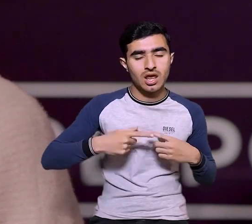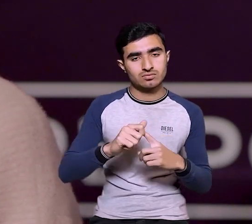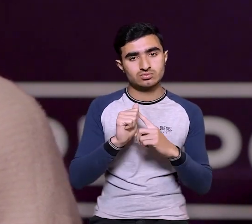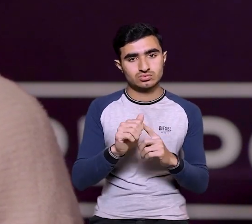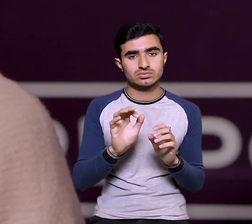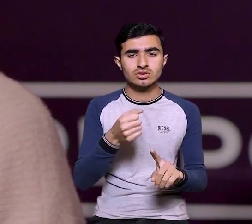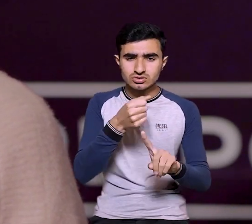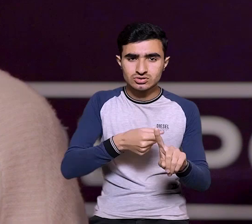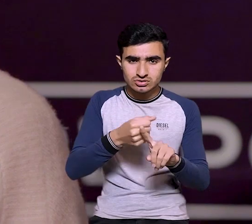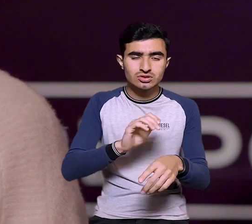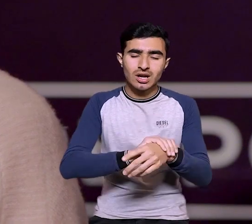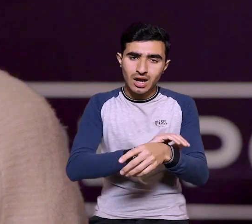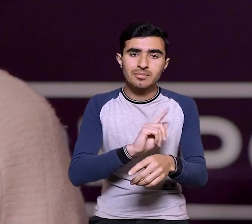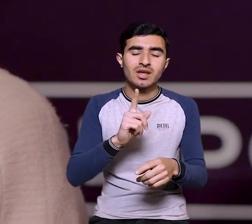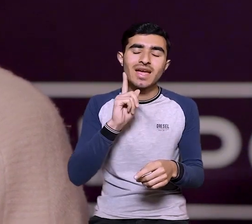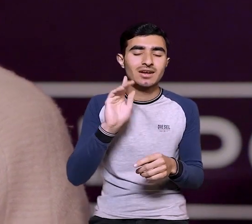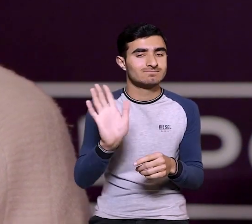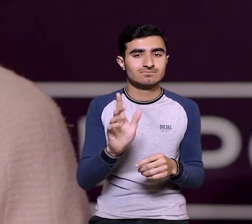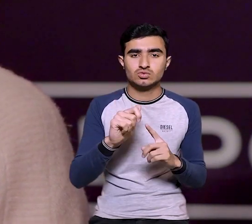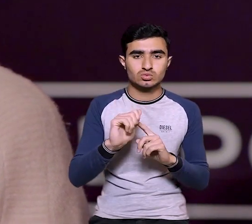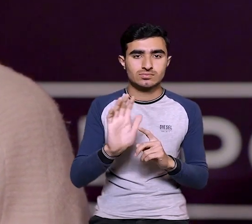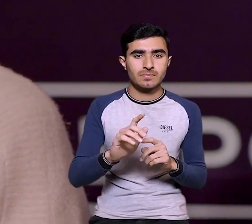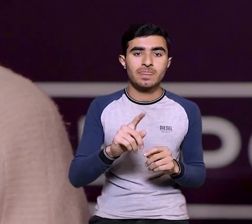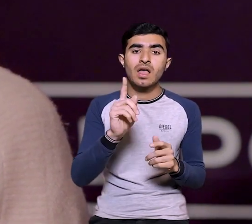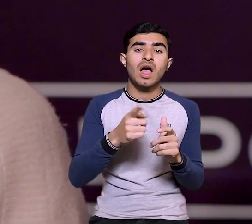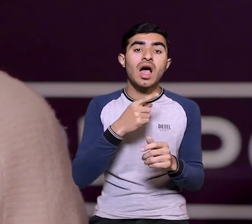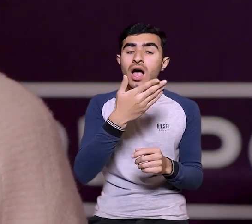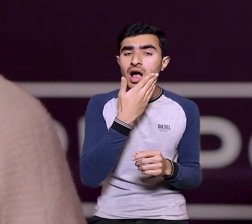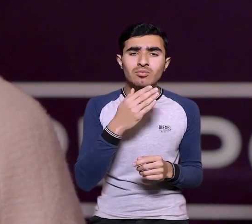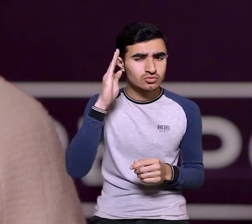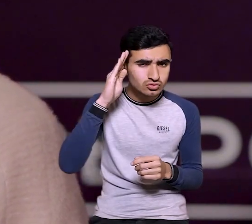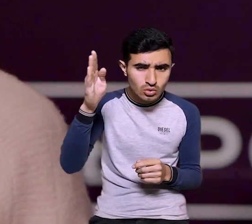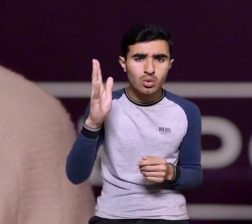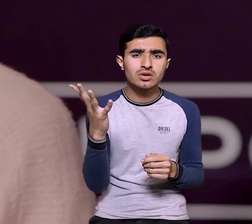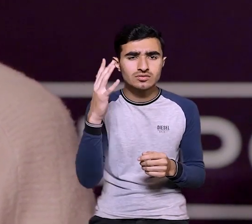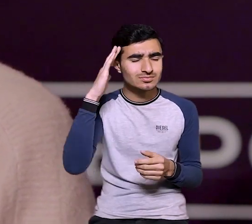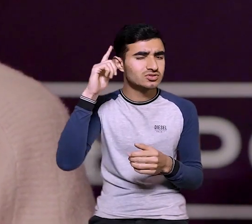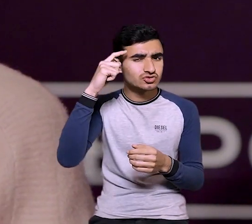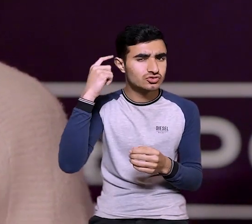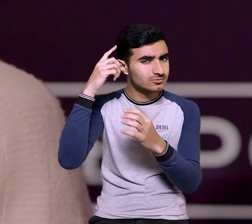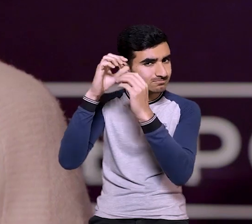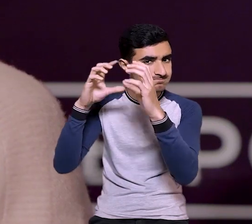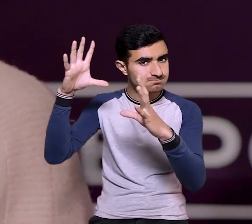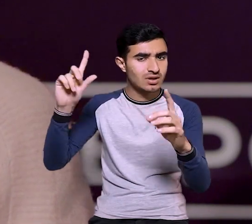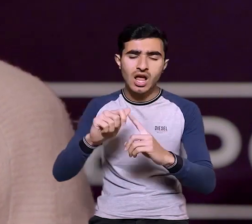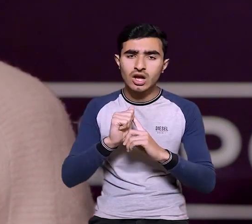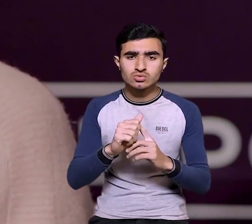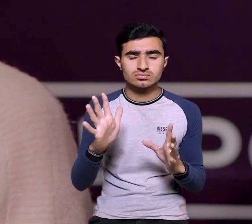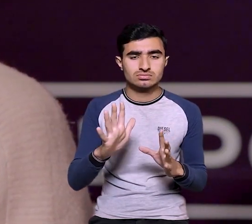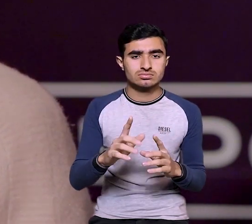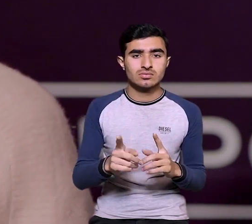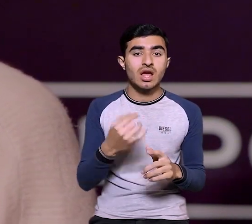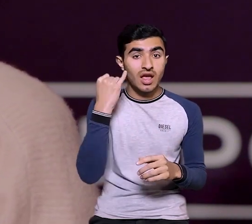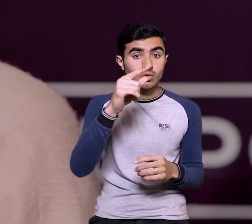is what counts in life. Hard work इसकी कोई एज लिमिट नहीं है. आपकी ड्रीम्स की कोई लिमिट नहीं है. You can dream even